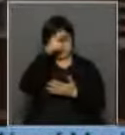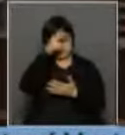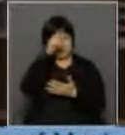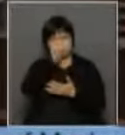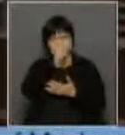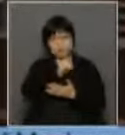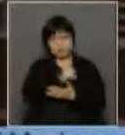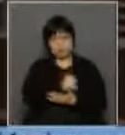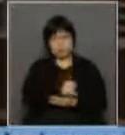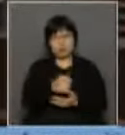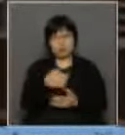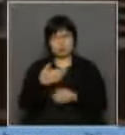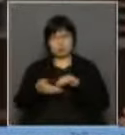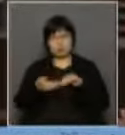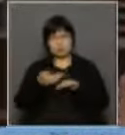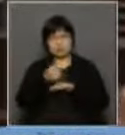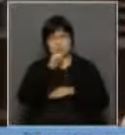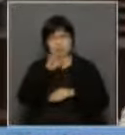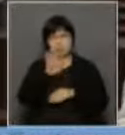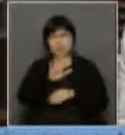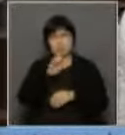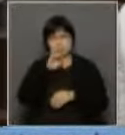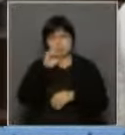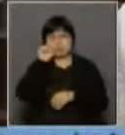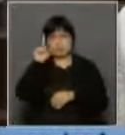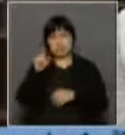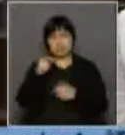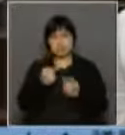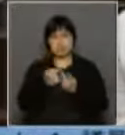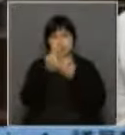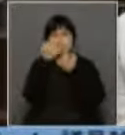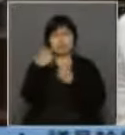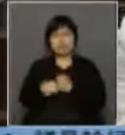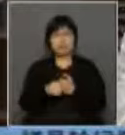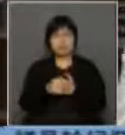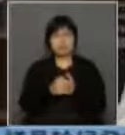地方，我唔需要再重複。我只係講一樣嘢係冇得拗嘅先。